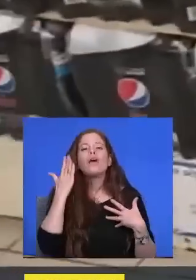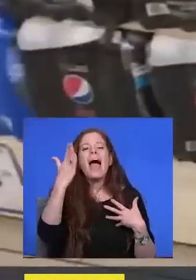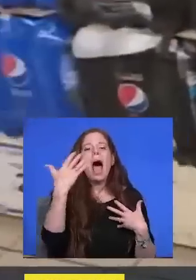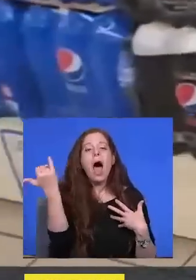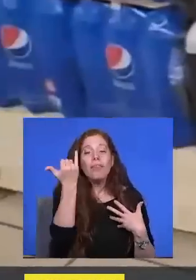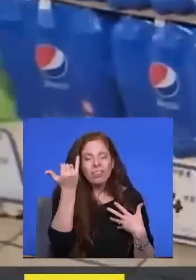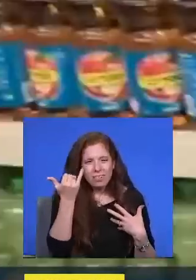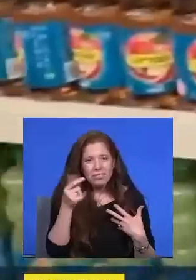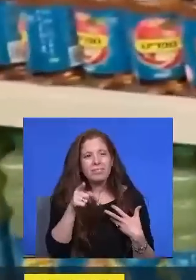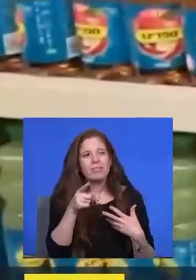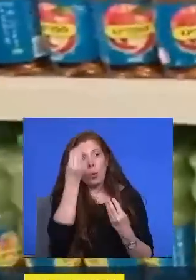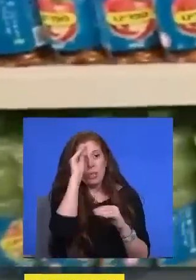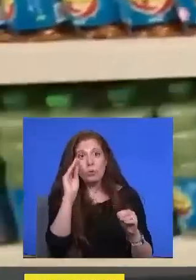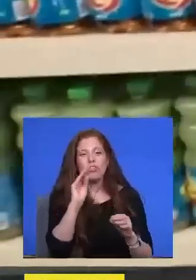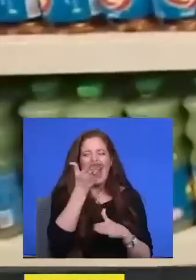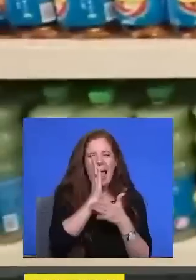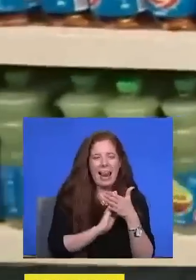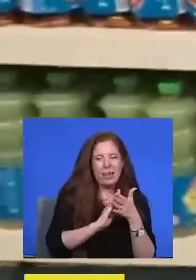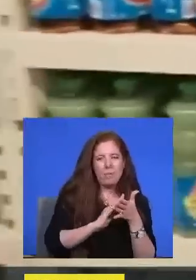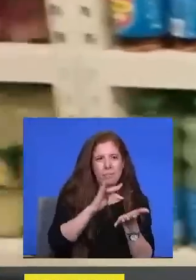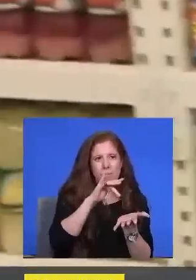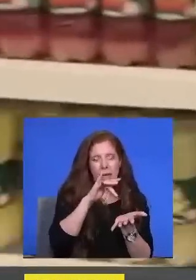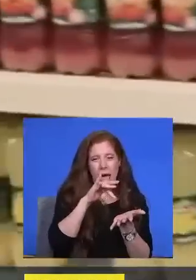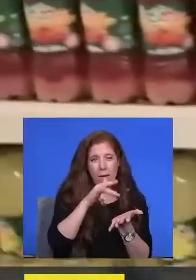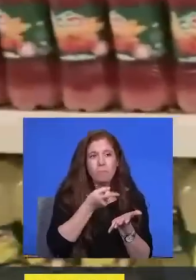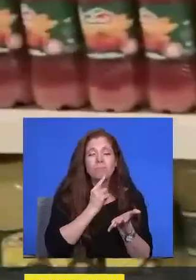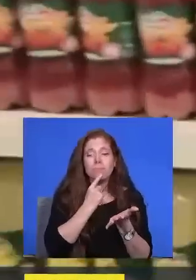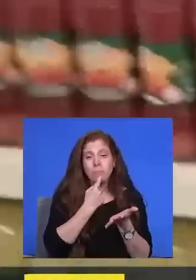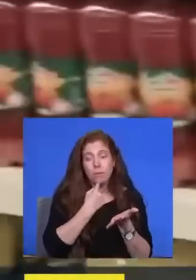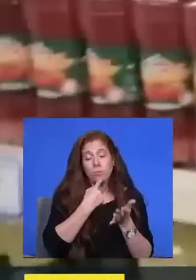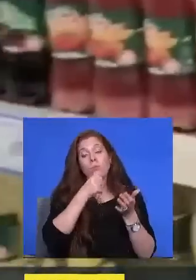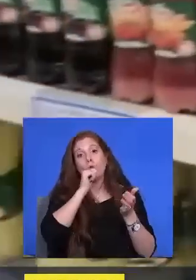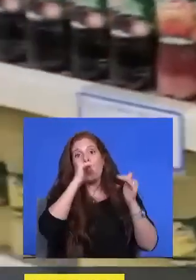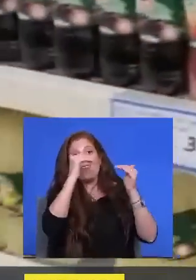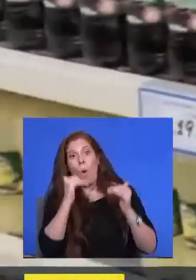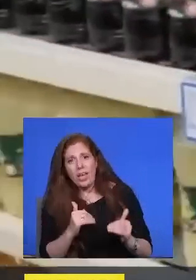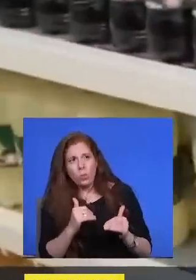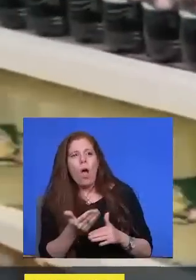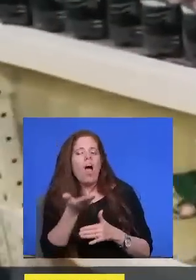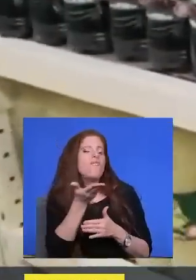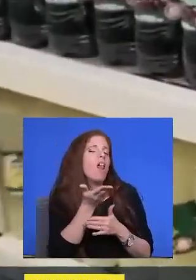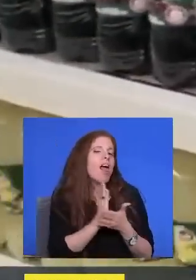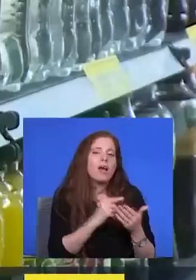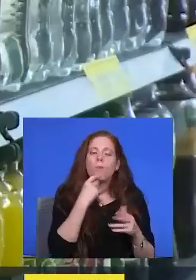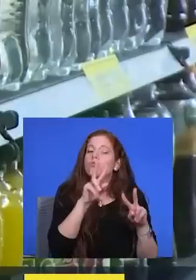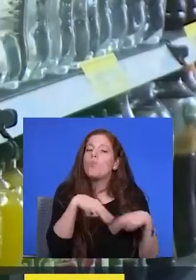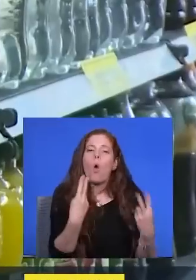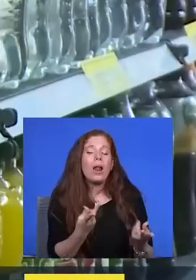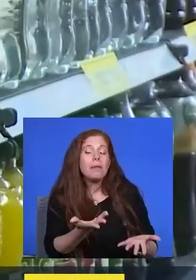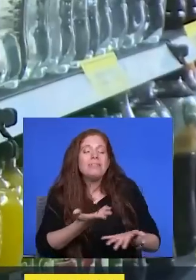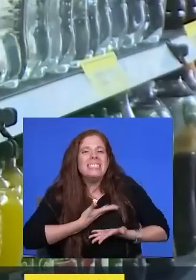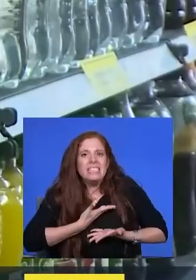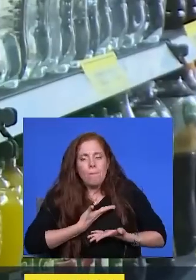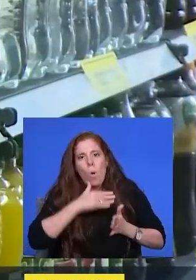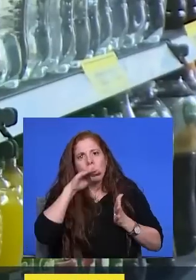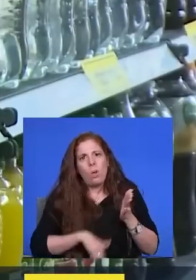חלק מהמשקאות, אבל רבים אחרים מבהירים שלא יוכלו לספוג את הורדת המחירים על חשבונם. מה המדינה